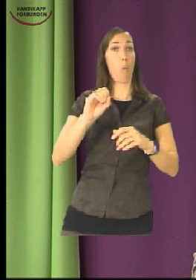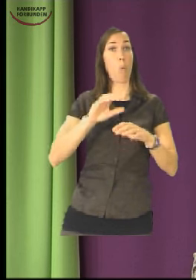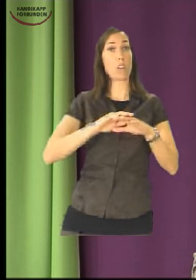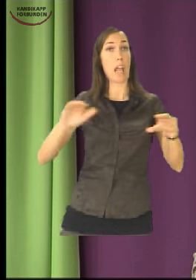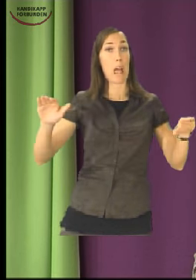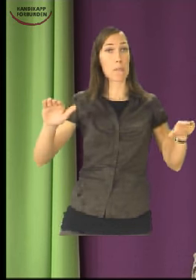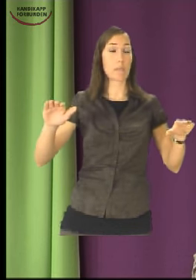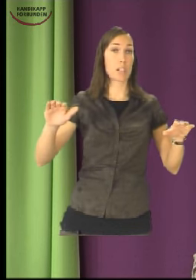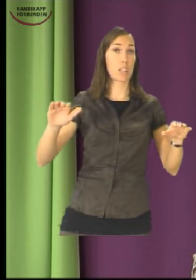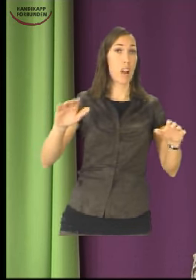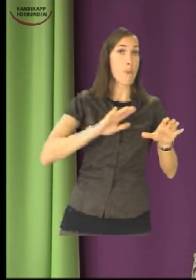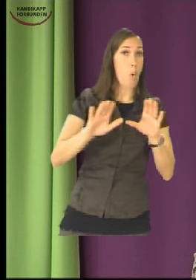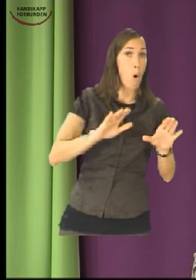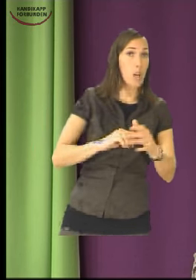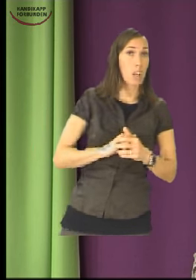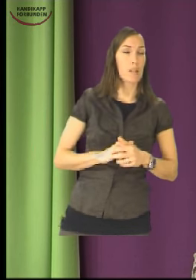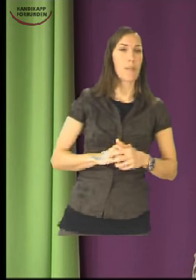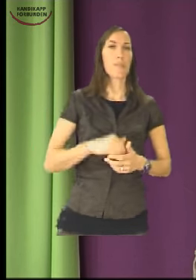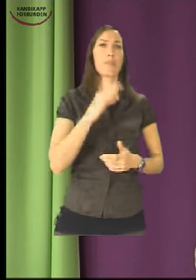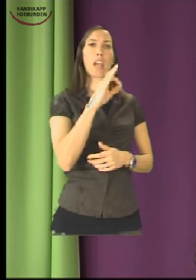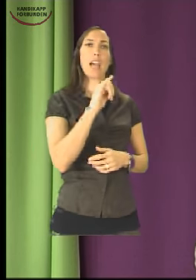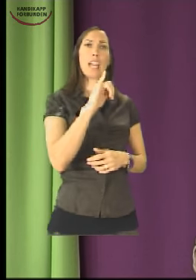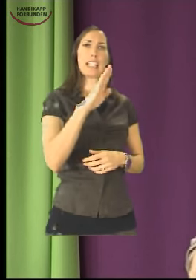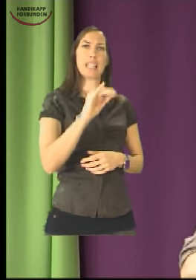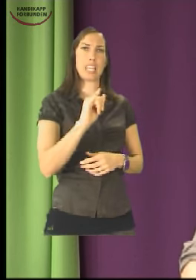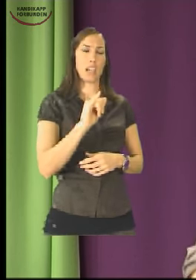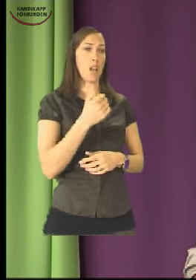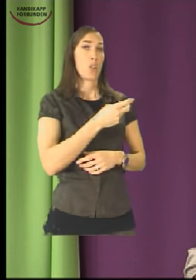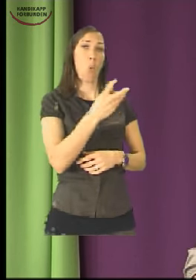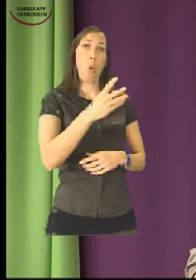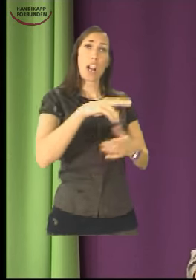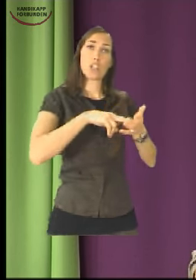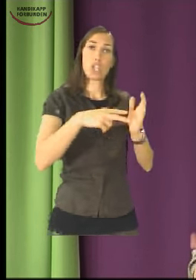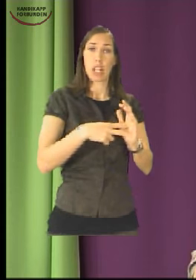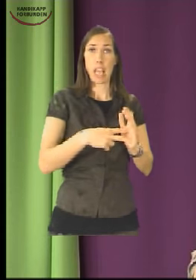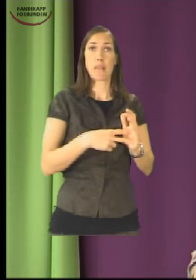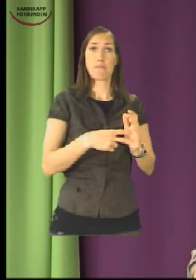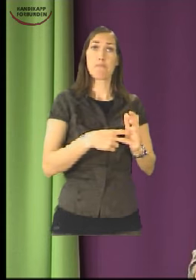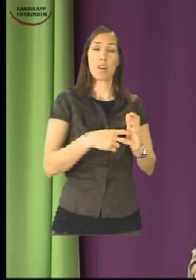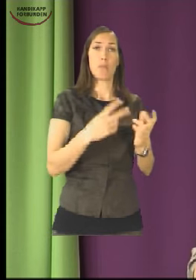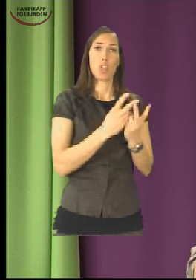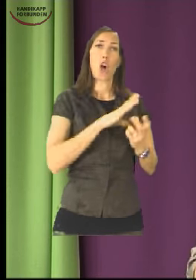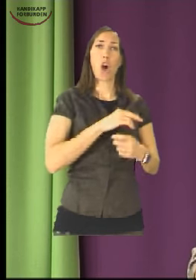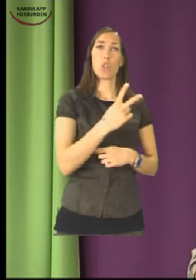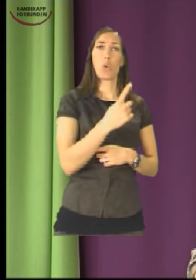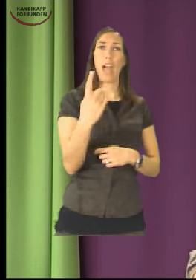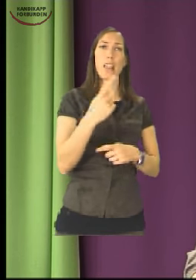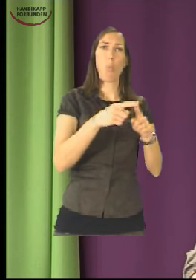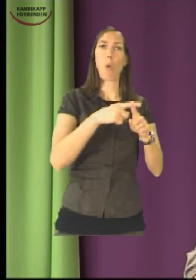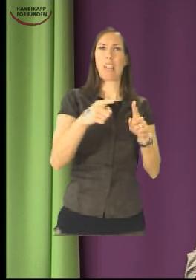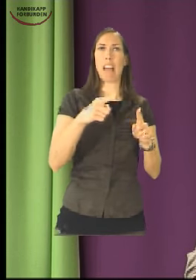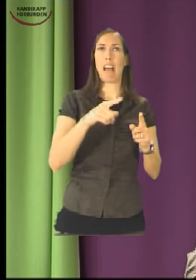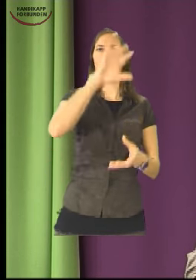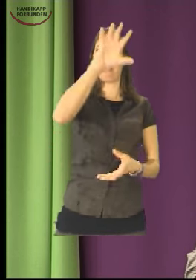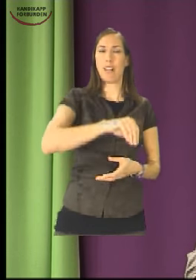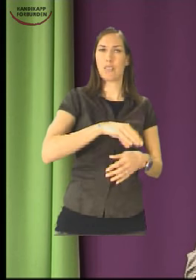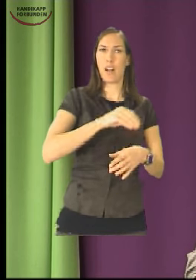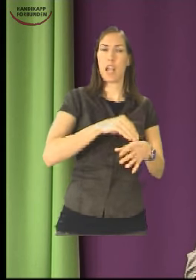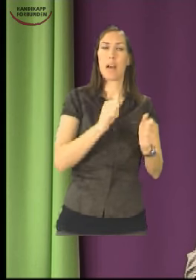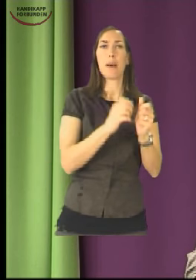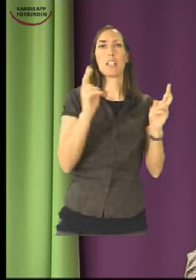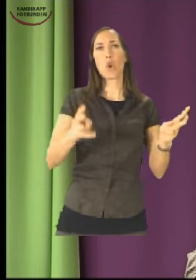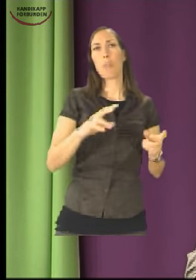ojämlik vård? Alltså, en del av systemfelet, om man kallar det system för lävet, vi har 21 olika. Men så som systemet